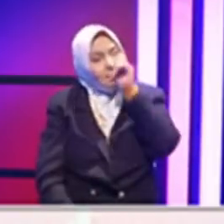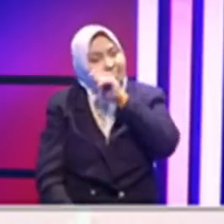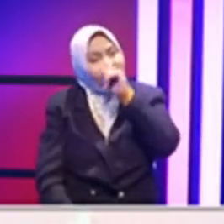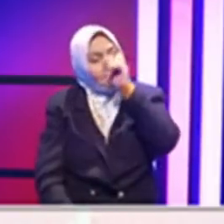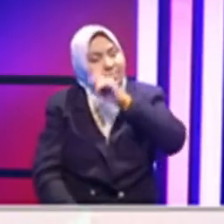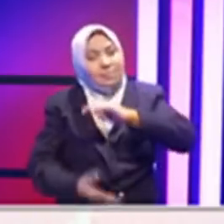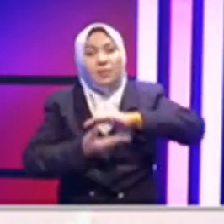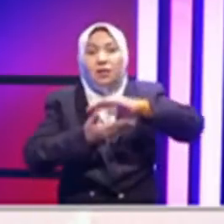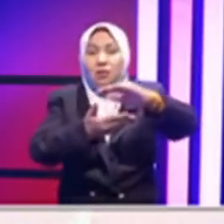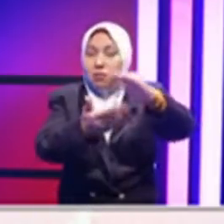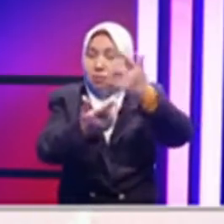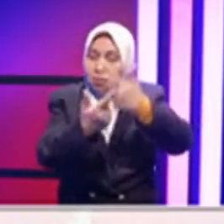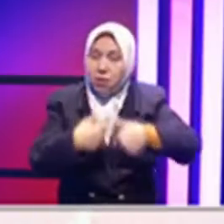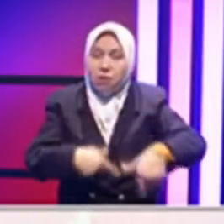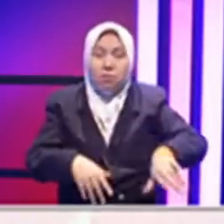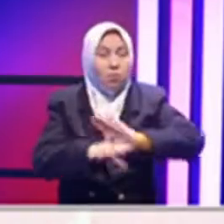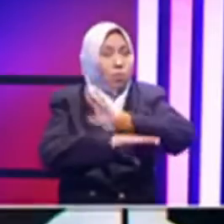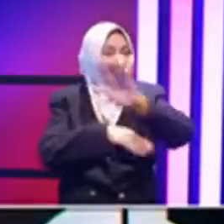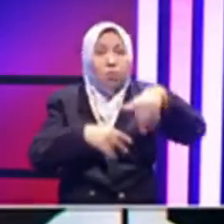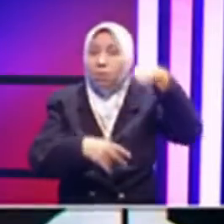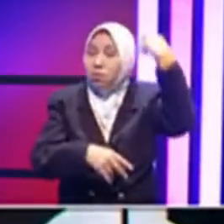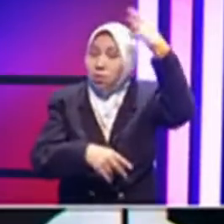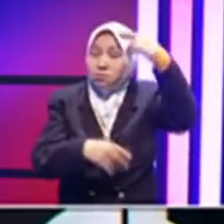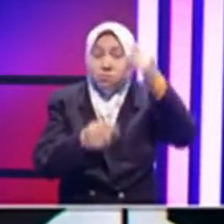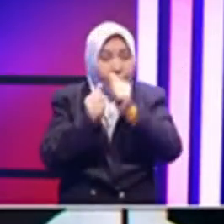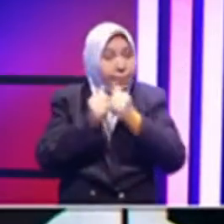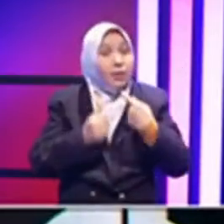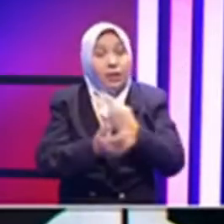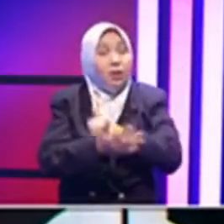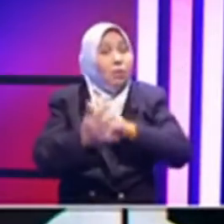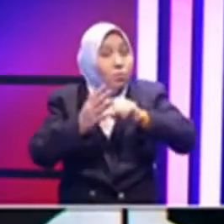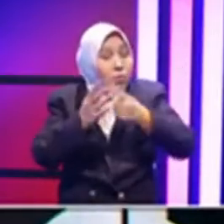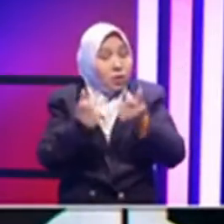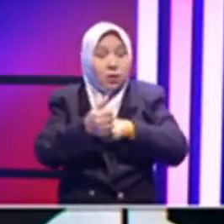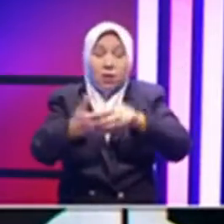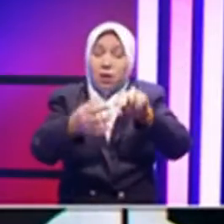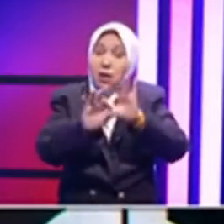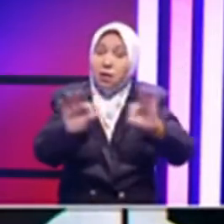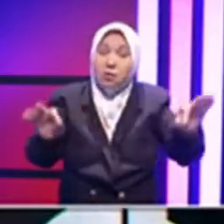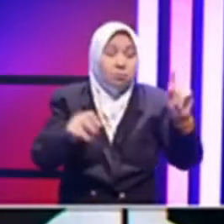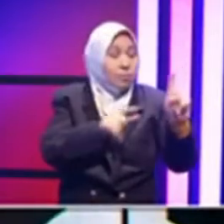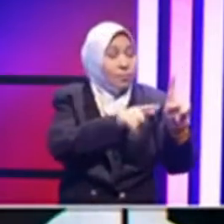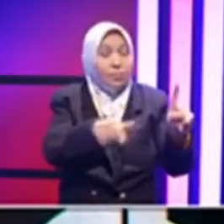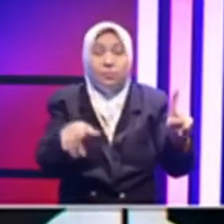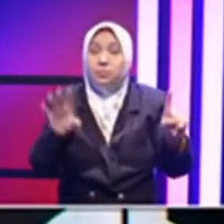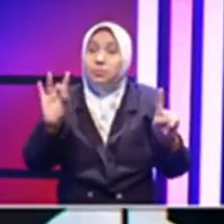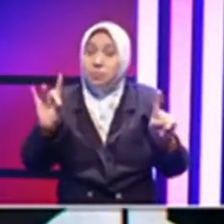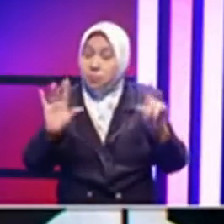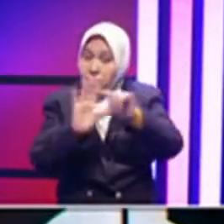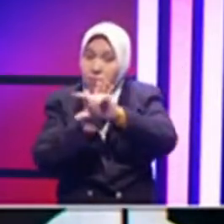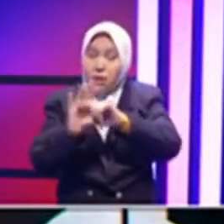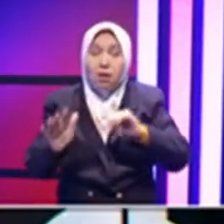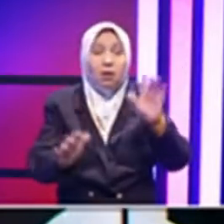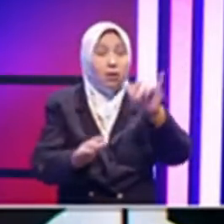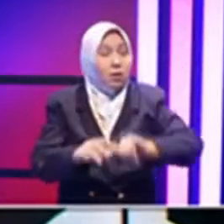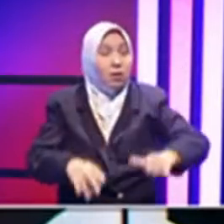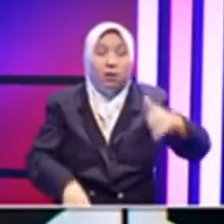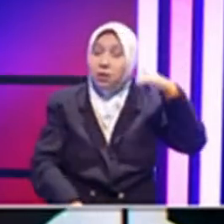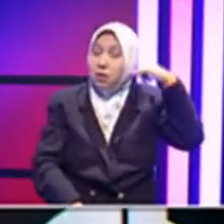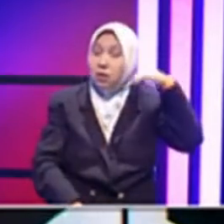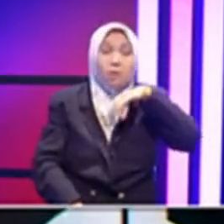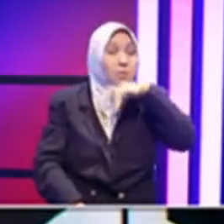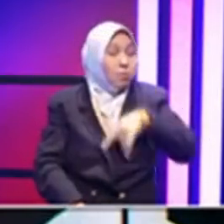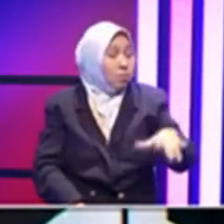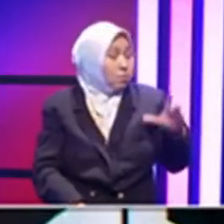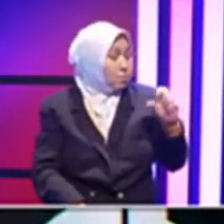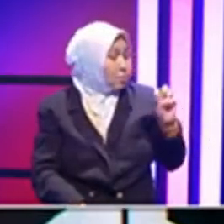mesej daripada para rasul. Mari sama-sama kita mulakan dengan bacaan ayat 1 hingga 8, satu surah yang Nabi sallallahu alaihi